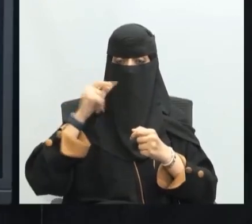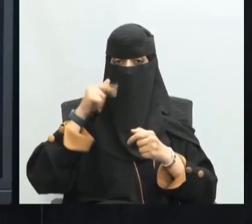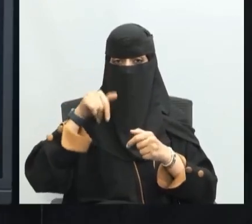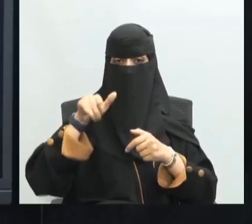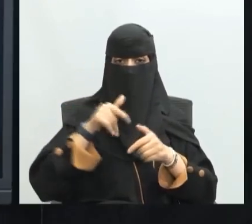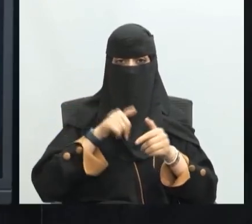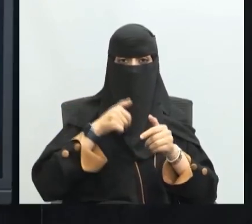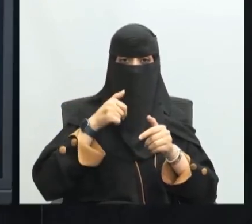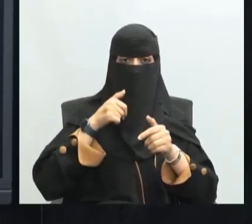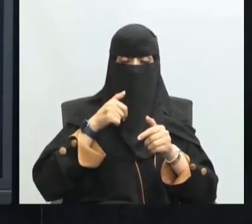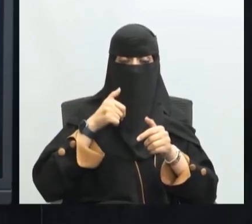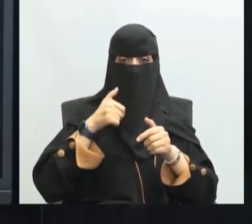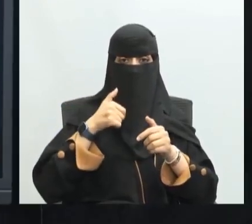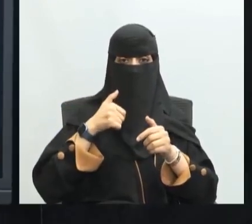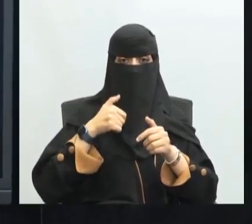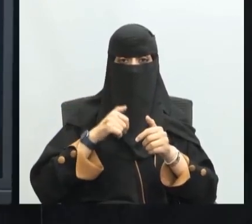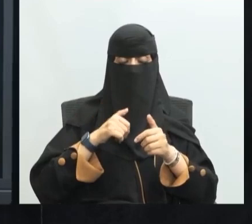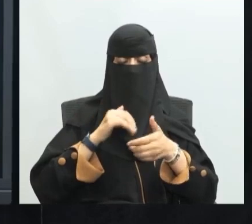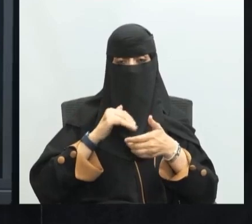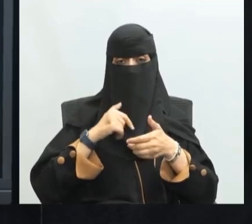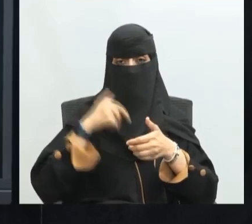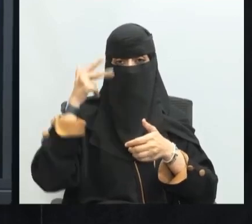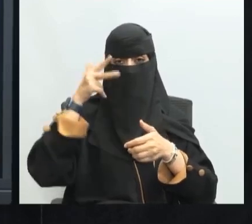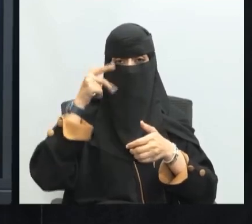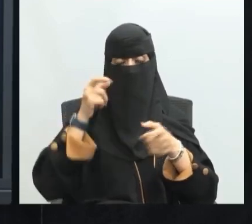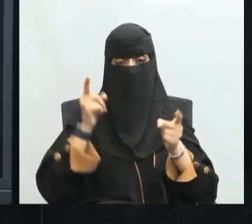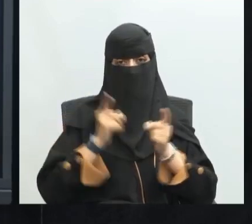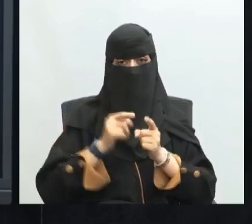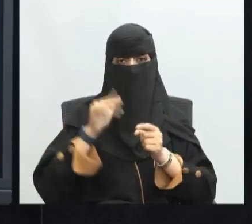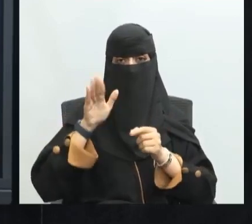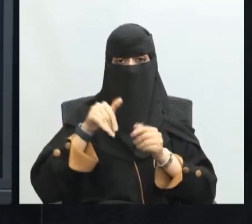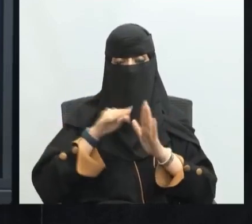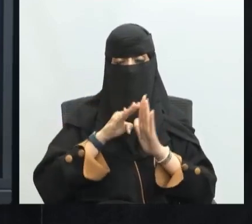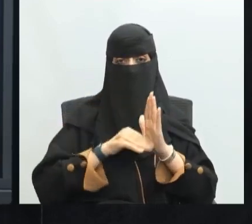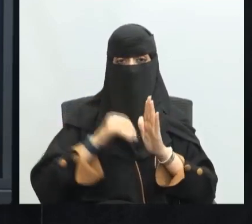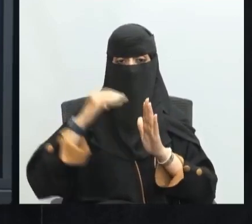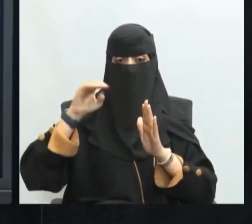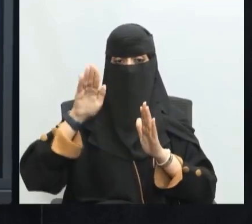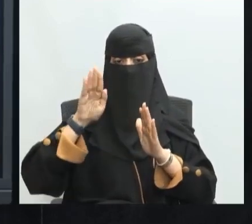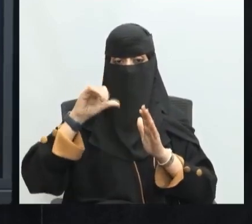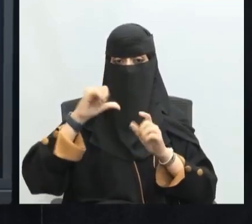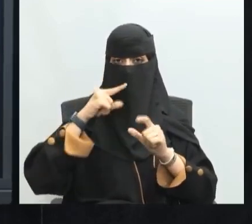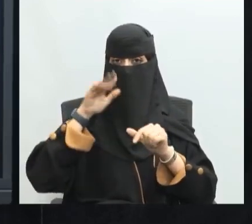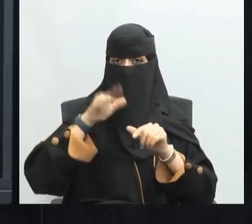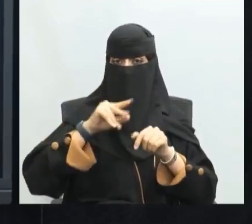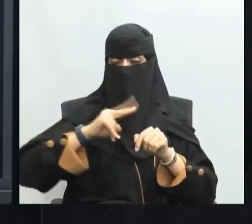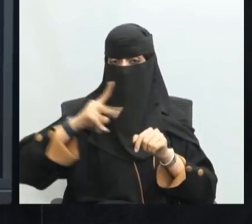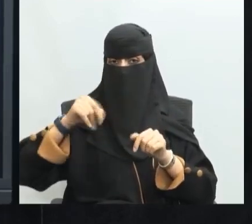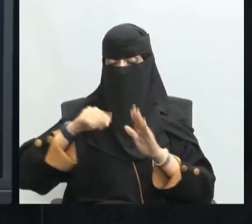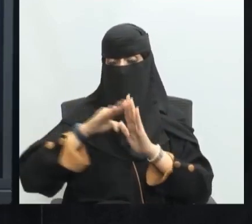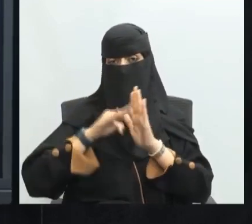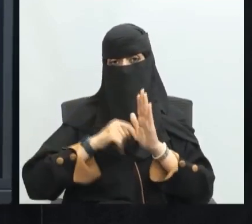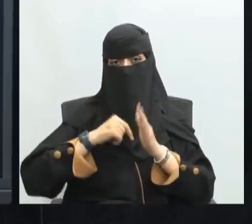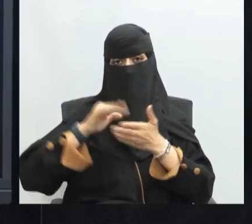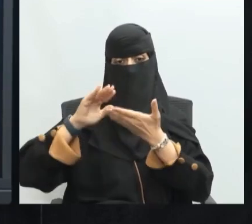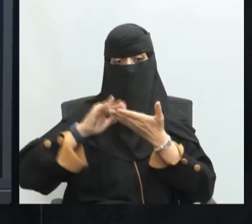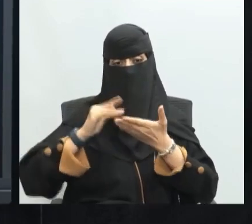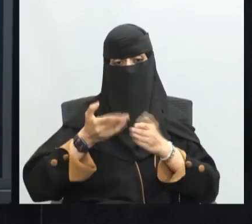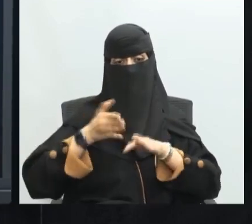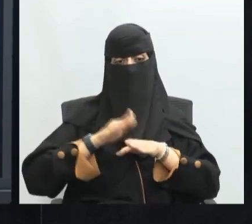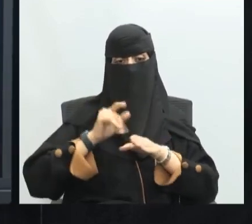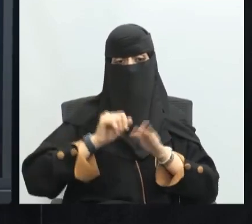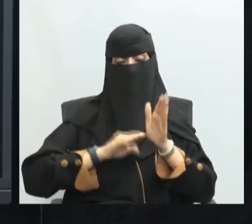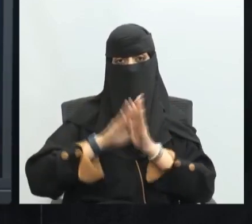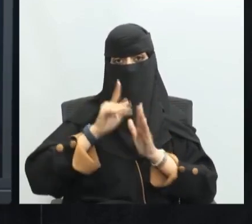والافلام القصيره ايضا عندنا برنامج جسور اذا هناك العديد من البرامج التي تساعد او